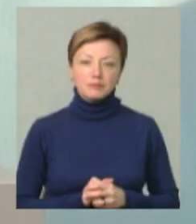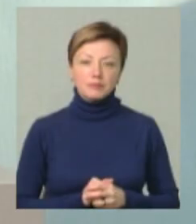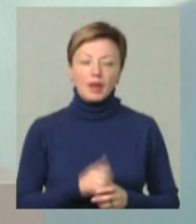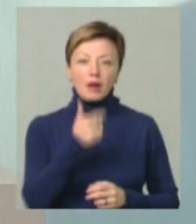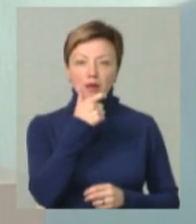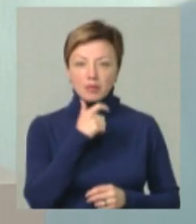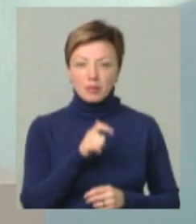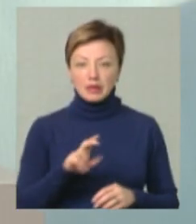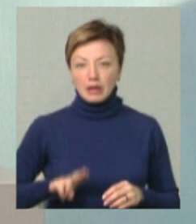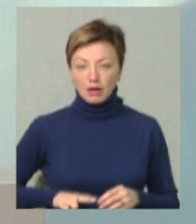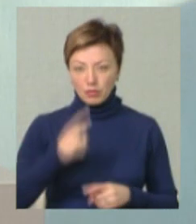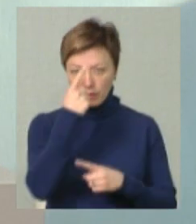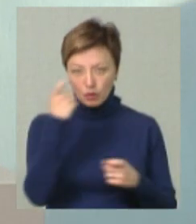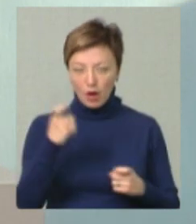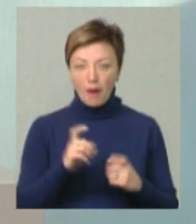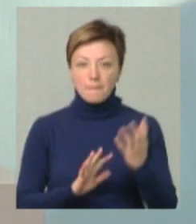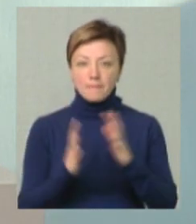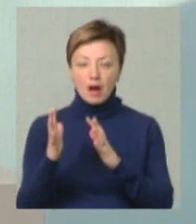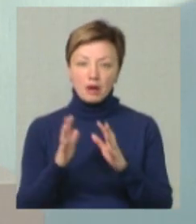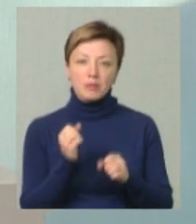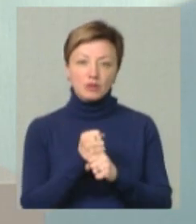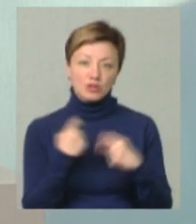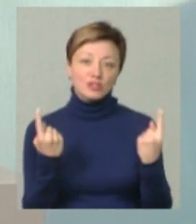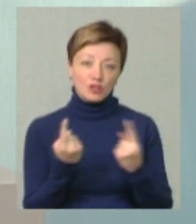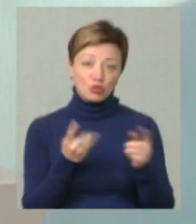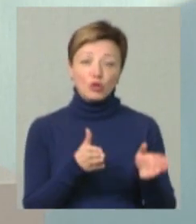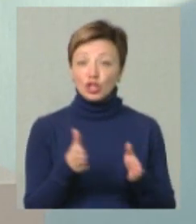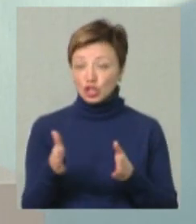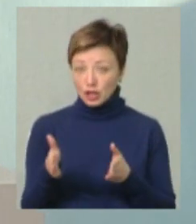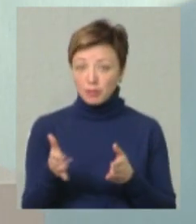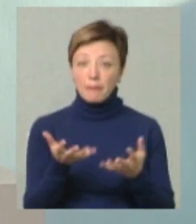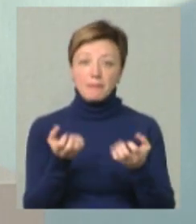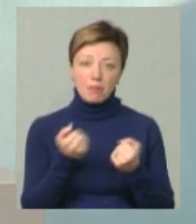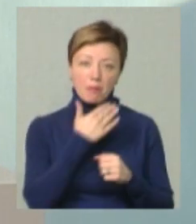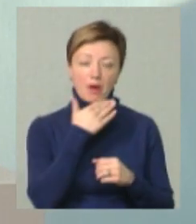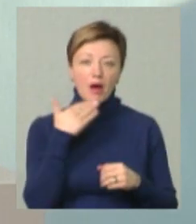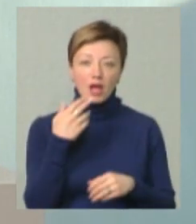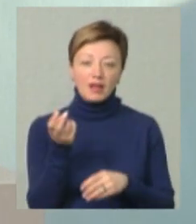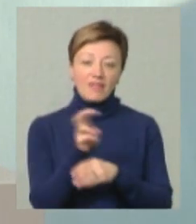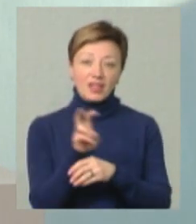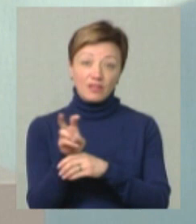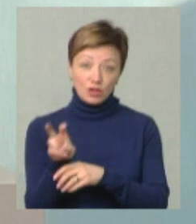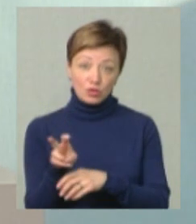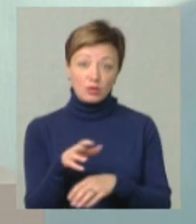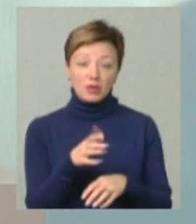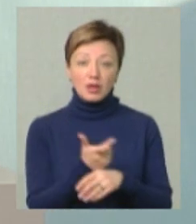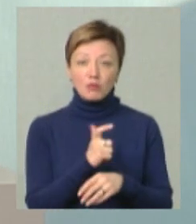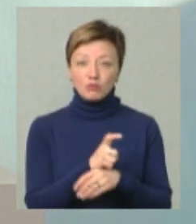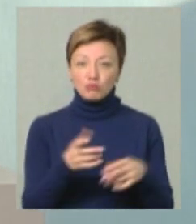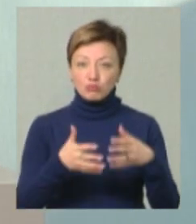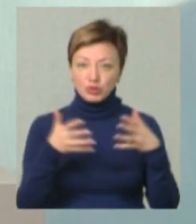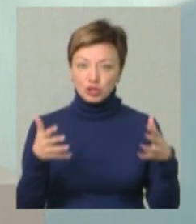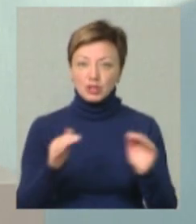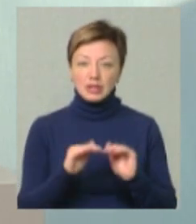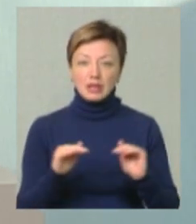Пан Романчук повідомив, що парк хижаків працює у звичному режимі і приймає багато відвідувачів, серед них найбільше